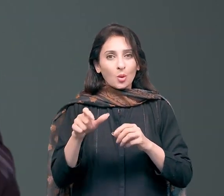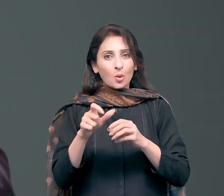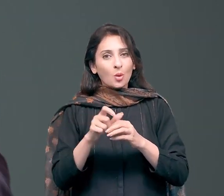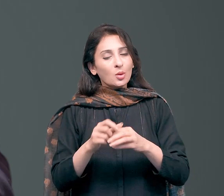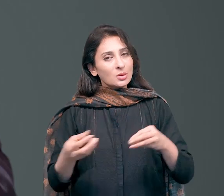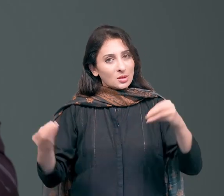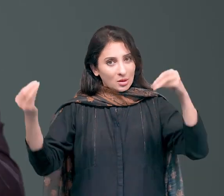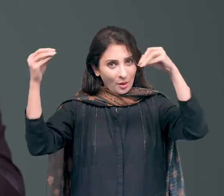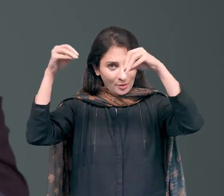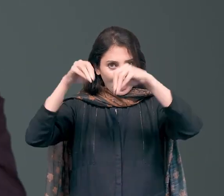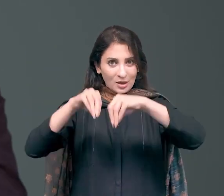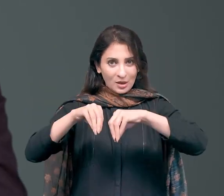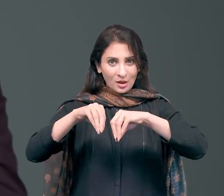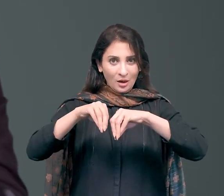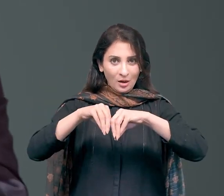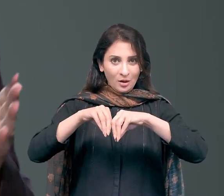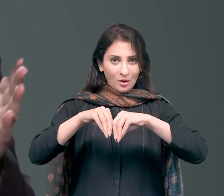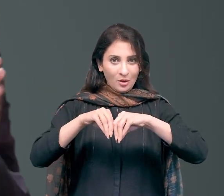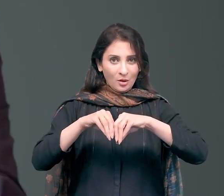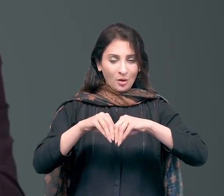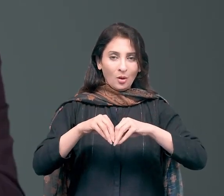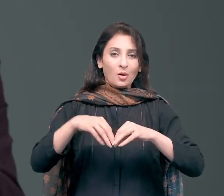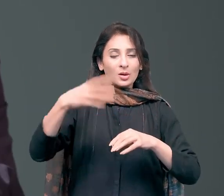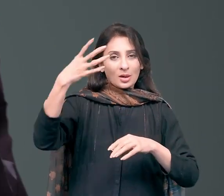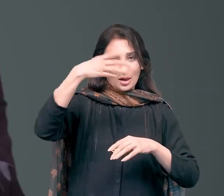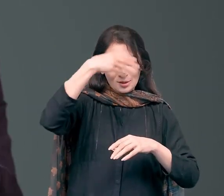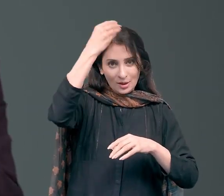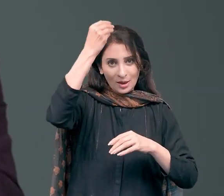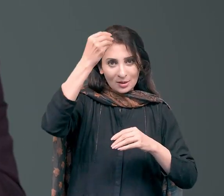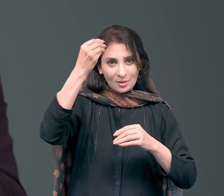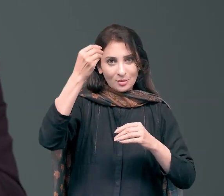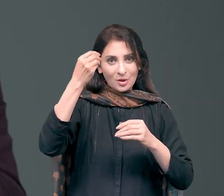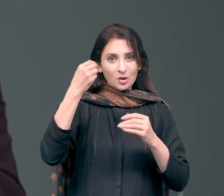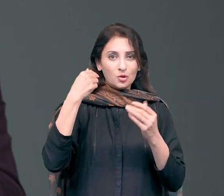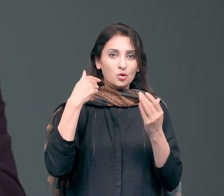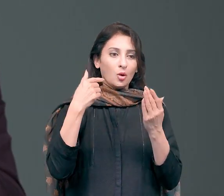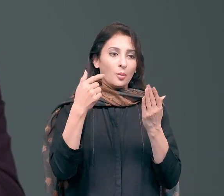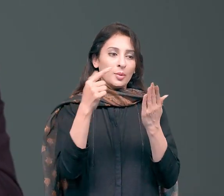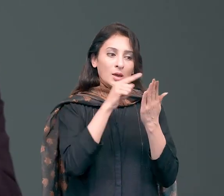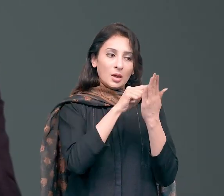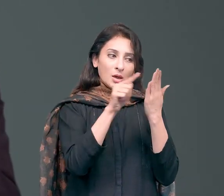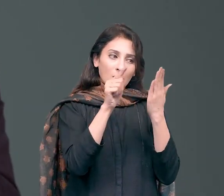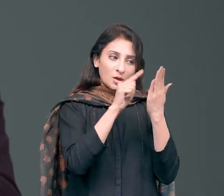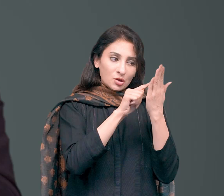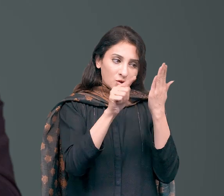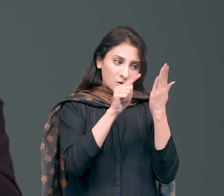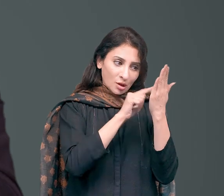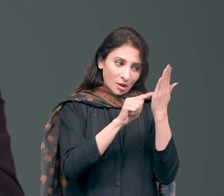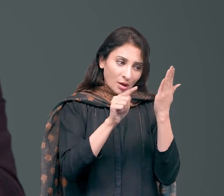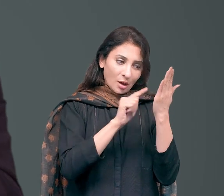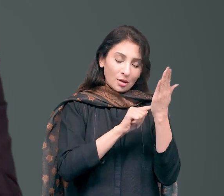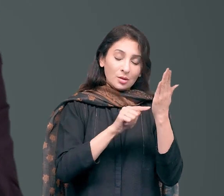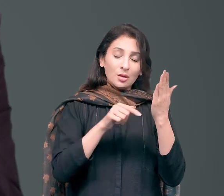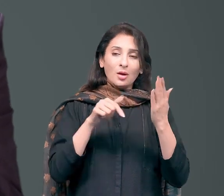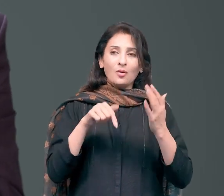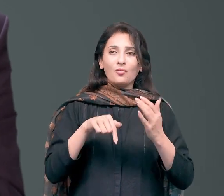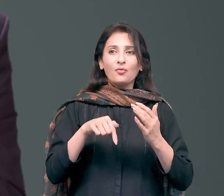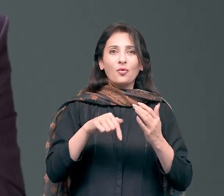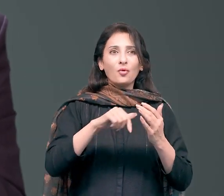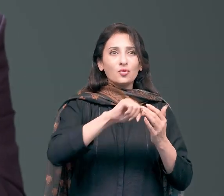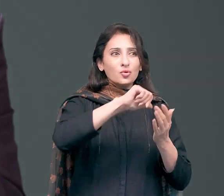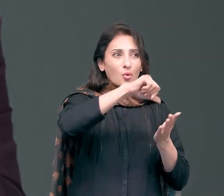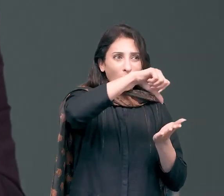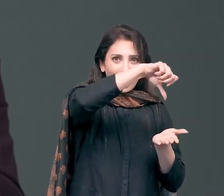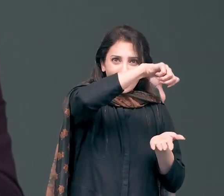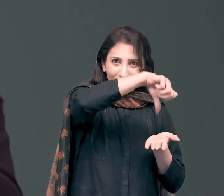کر یہ کانفرنس کی۔ لیکن یہ کانفرنس میں قائد اعظم محمد علی جناح نے جو شرائط رکھی تھی، وہ لارڈ ویول